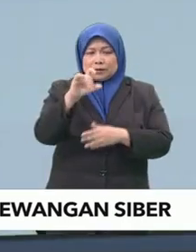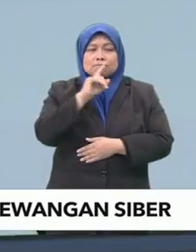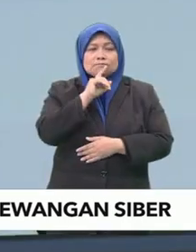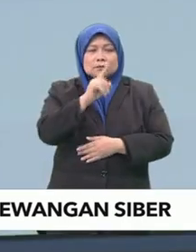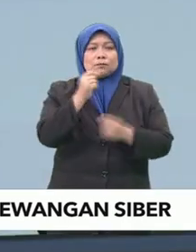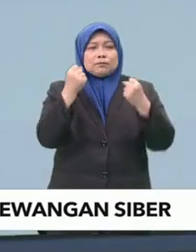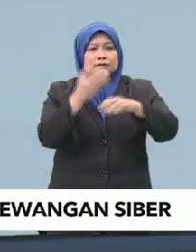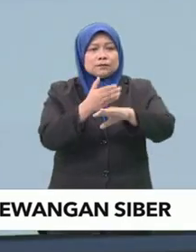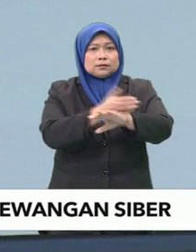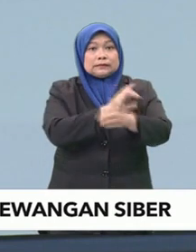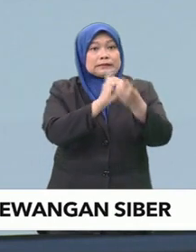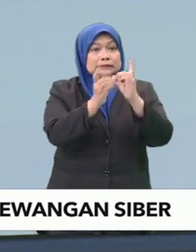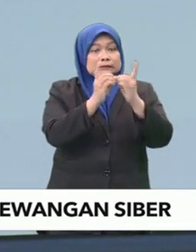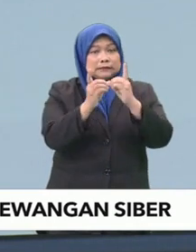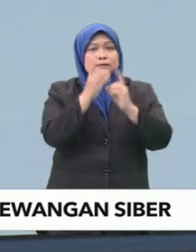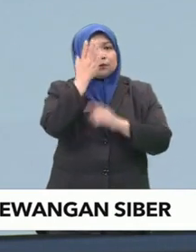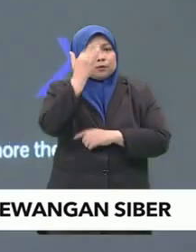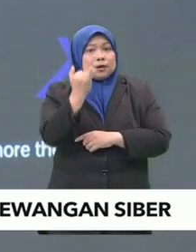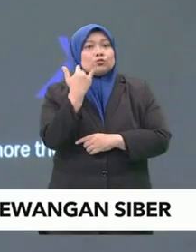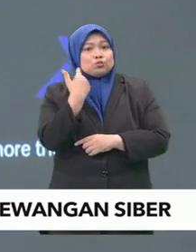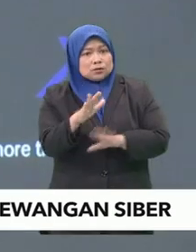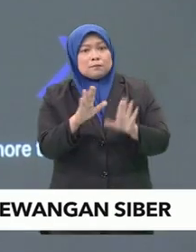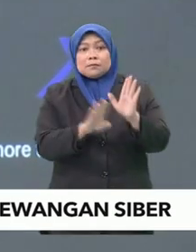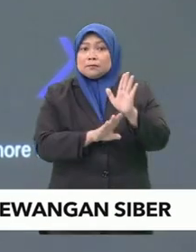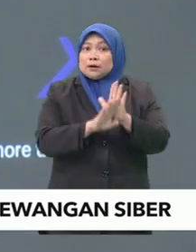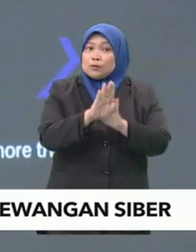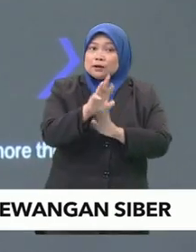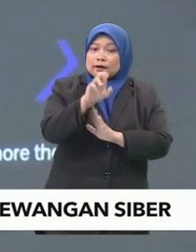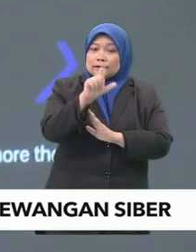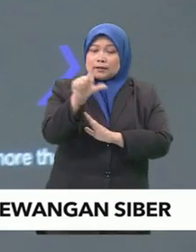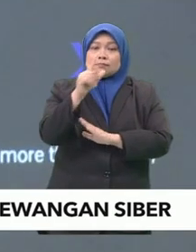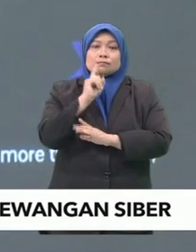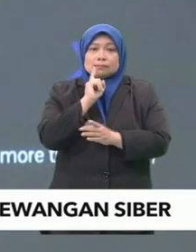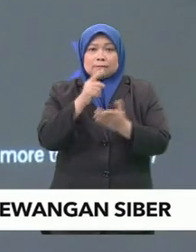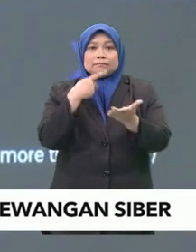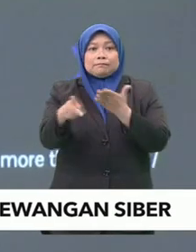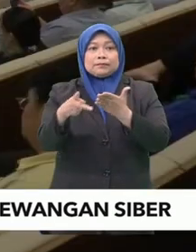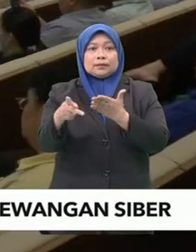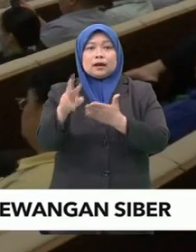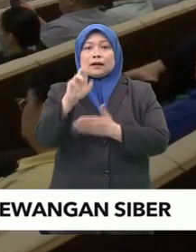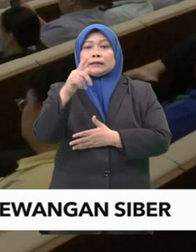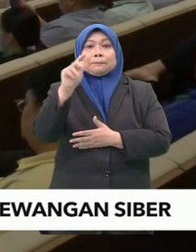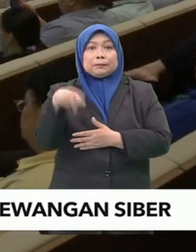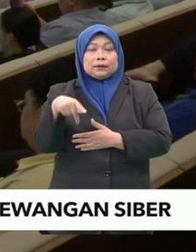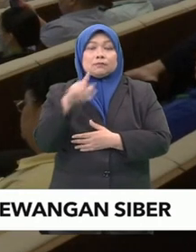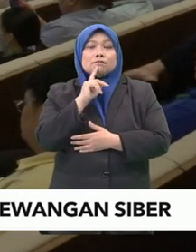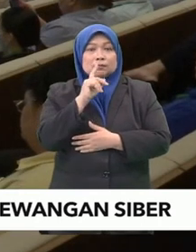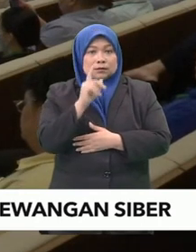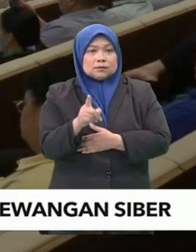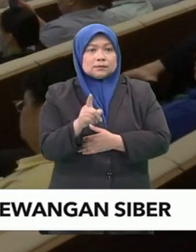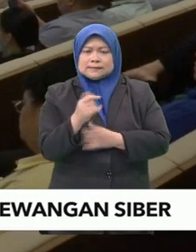digital negara ini memandangkan ia telah pun membangunkan Real Time Demons platform atau RTV yang menurut beliau